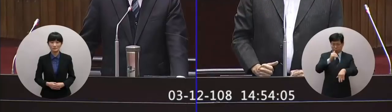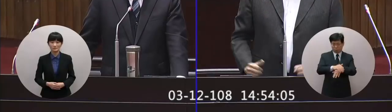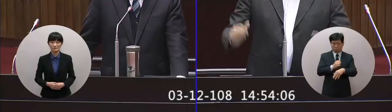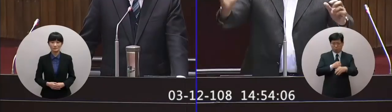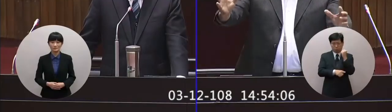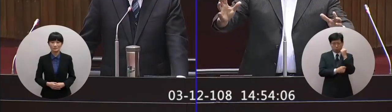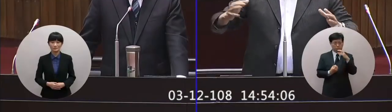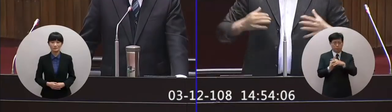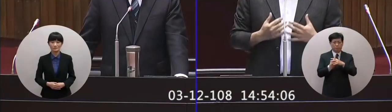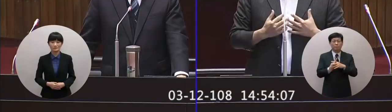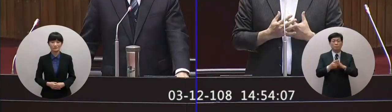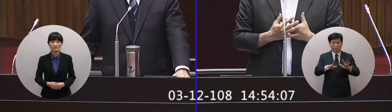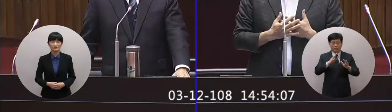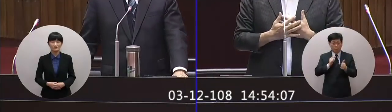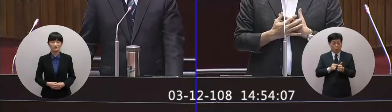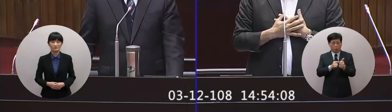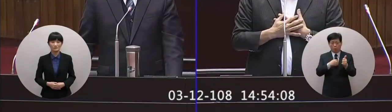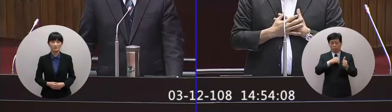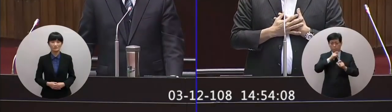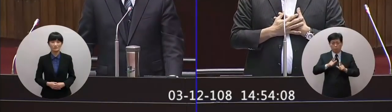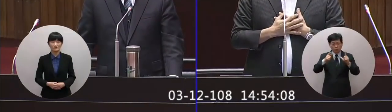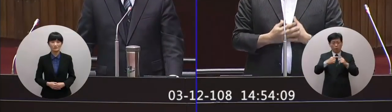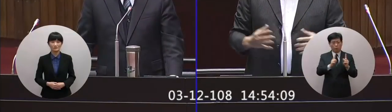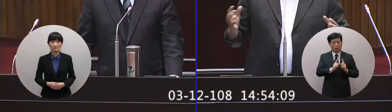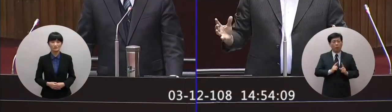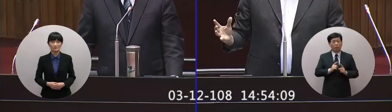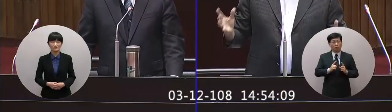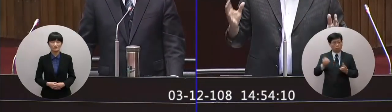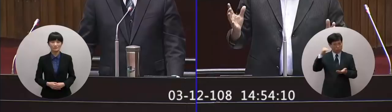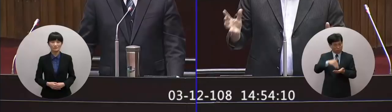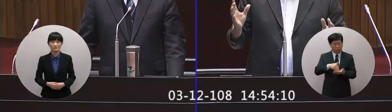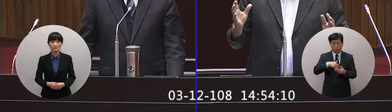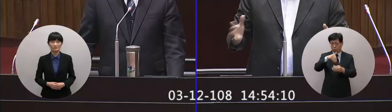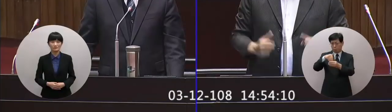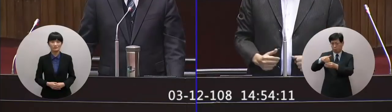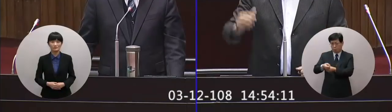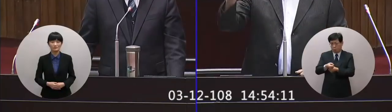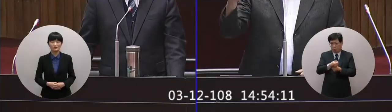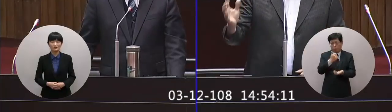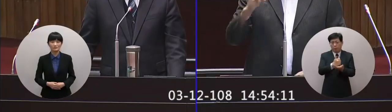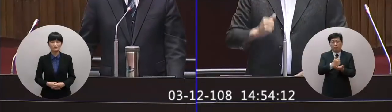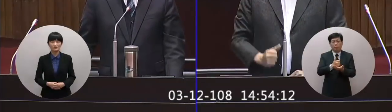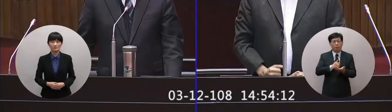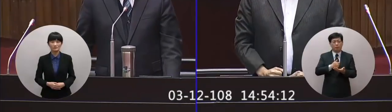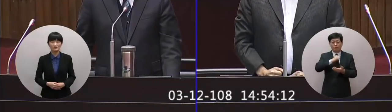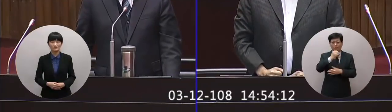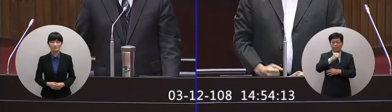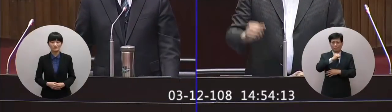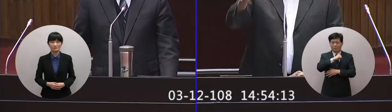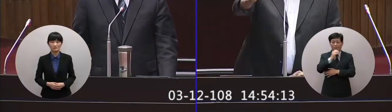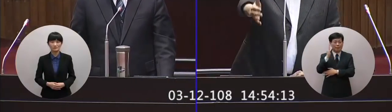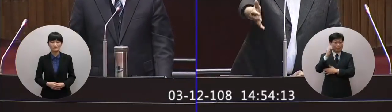底，因为这句话触动得着咱屏东人的心。你得到了非常非常高的选票而来当选省议